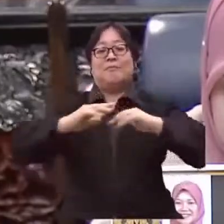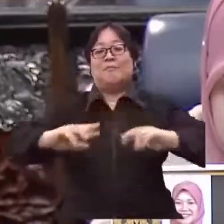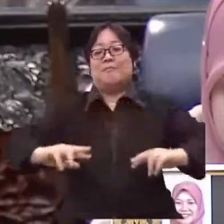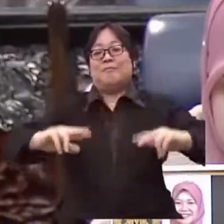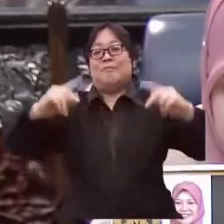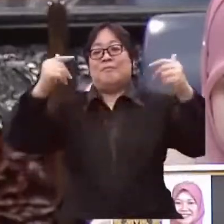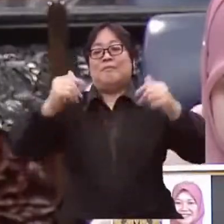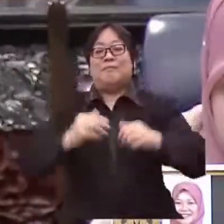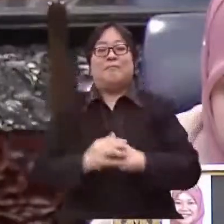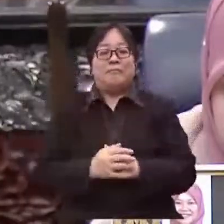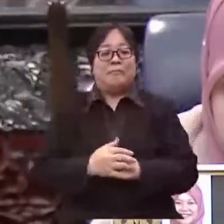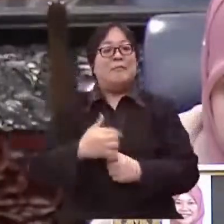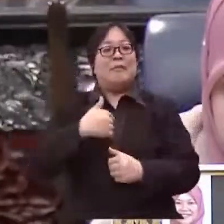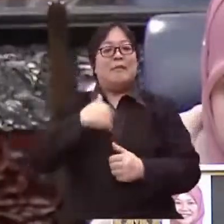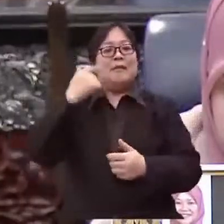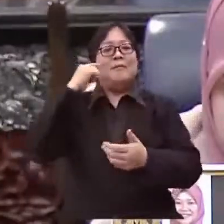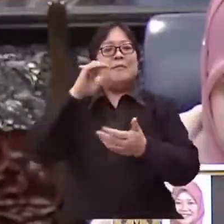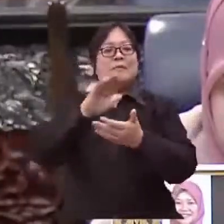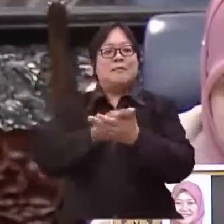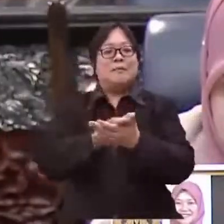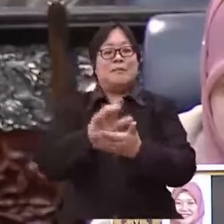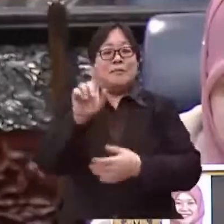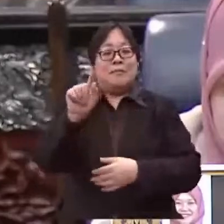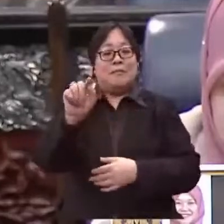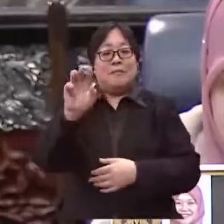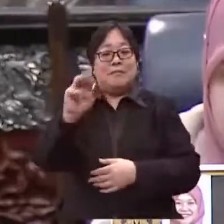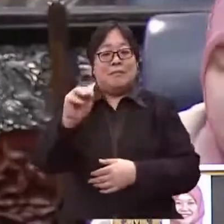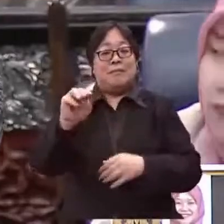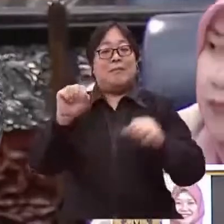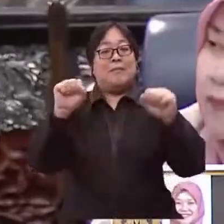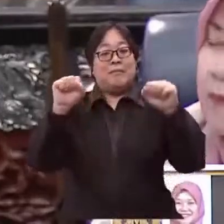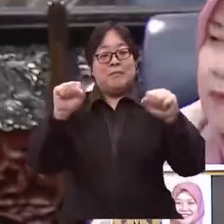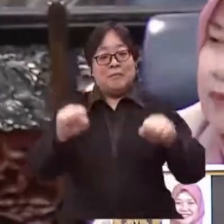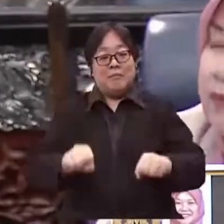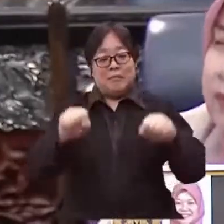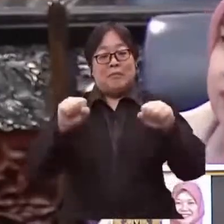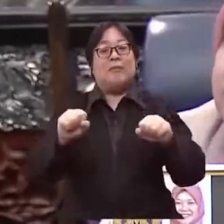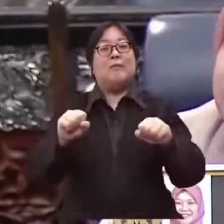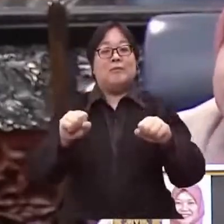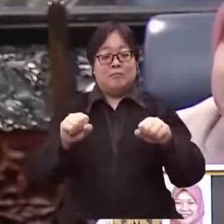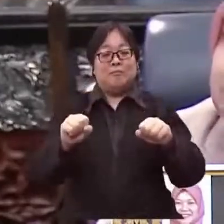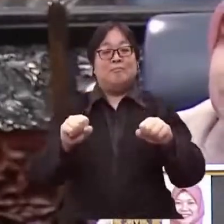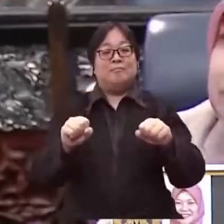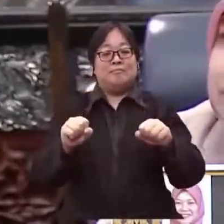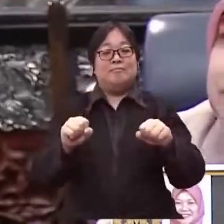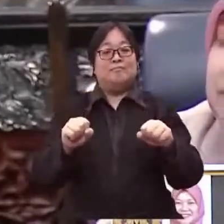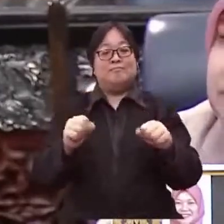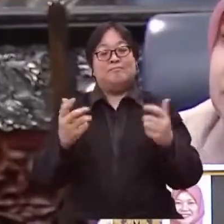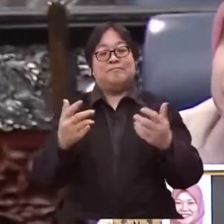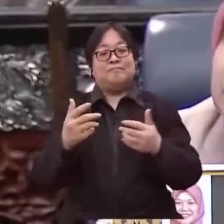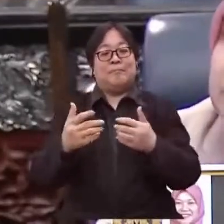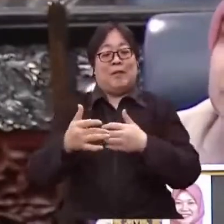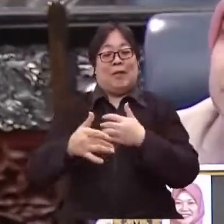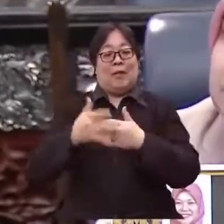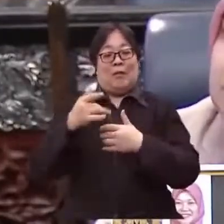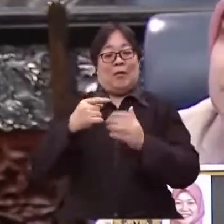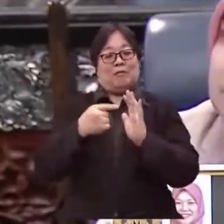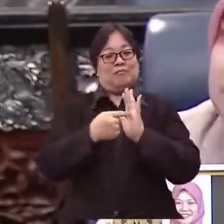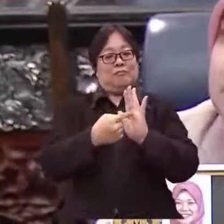dan saya percaya setirnya telekom Malaysia boleh boleh mencatatkan pada pada tahun awal